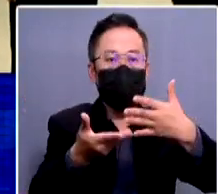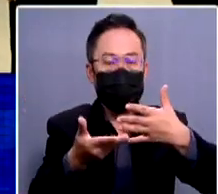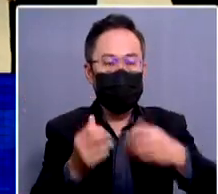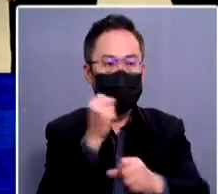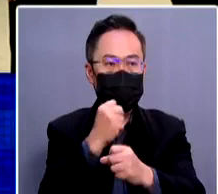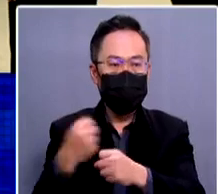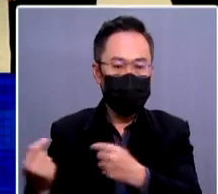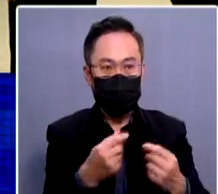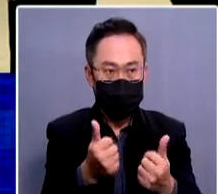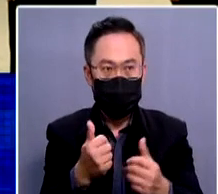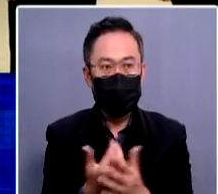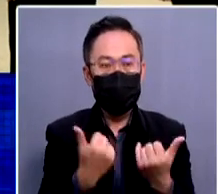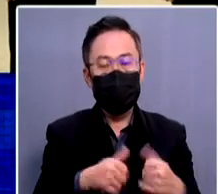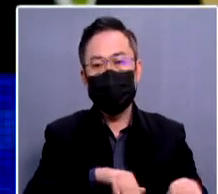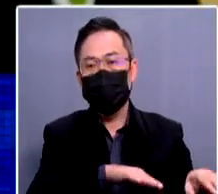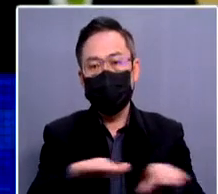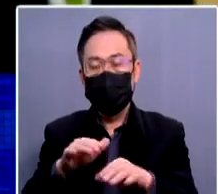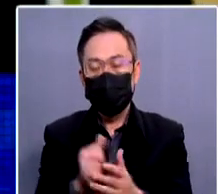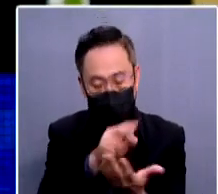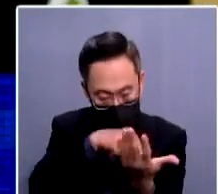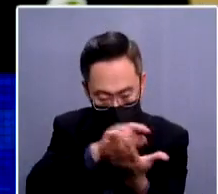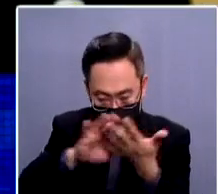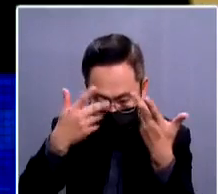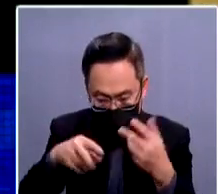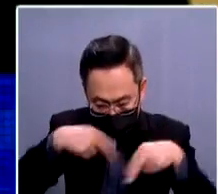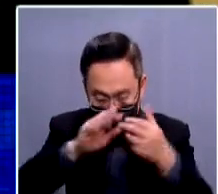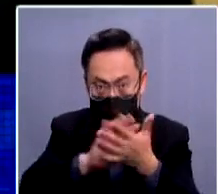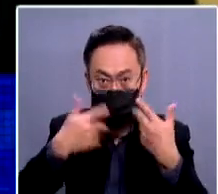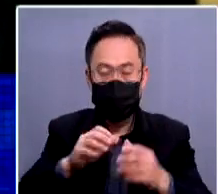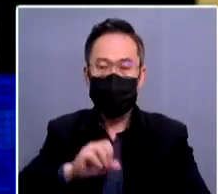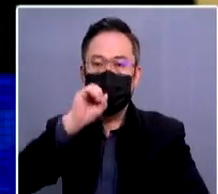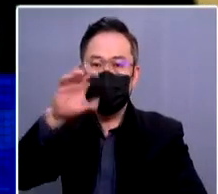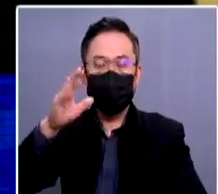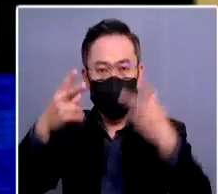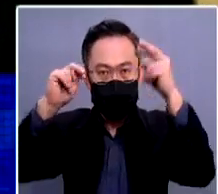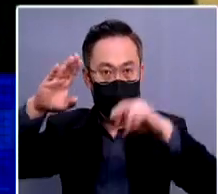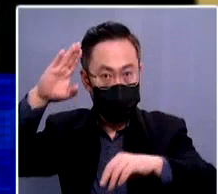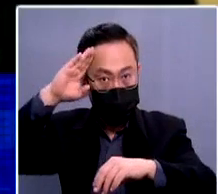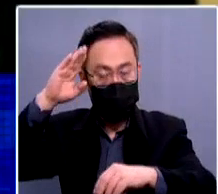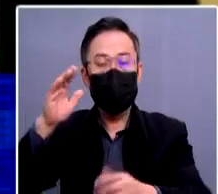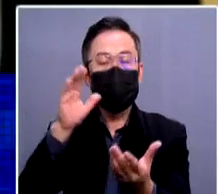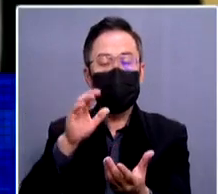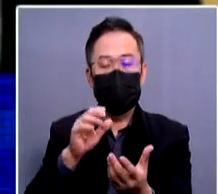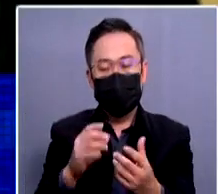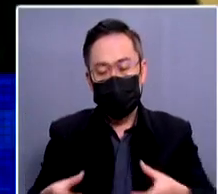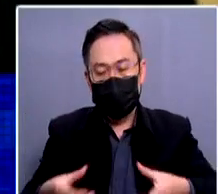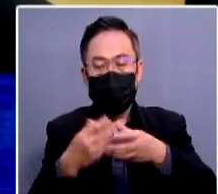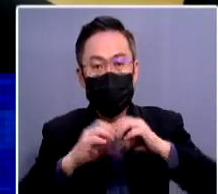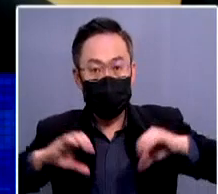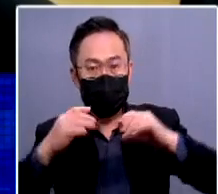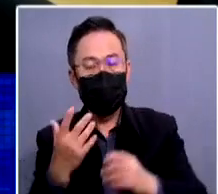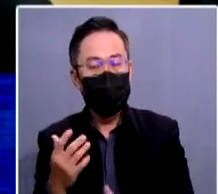ากนี้ต้องแจ้งให้นายกรัฐมนตรีรับทราบแล้วก็ไปคุยกับทางตัวแทนฝ่ายรัฐบาลว่าตกลงแล้วเนี่ยควรจะอภิปรายในช่วงเวลา